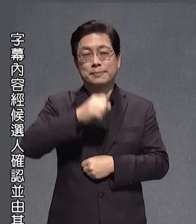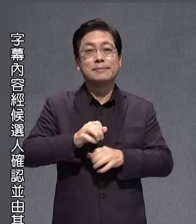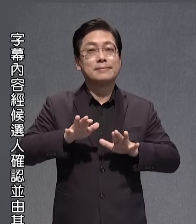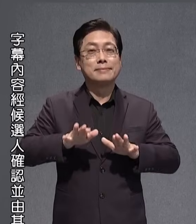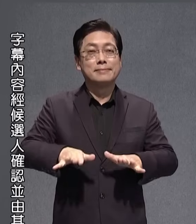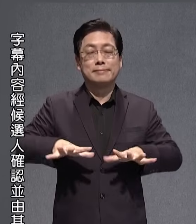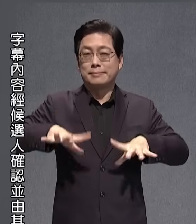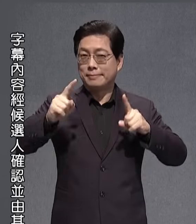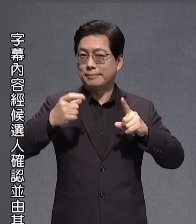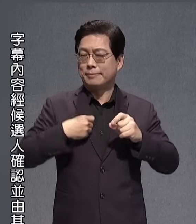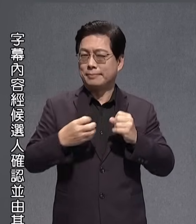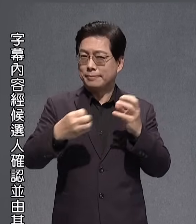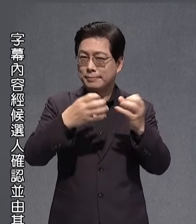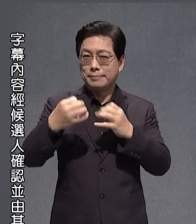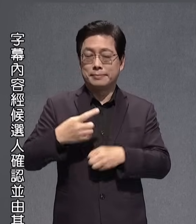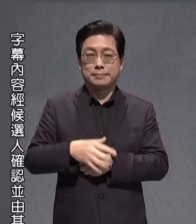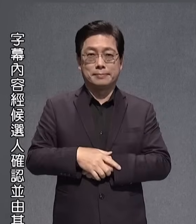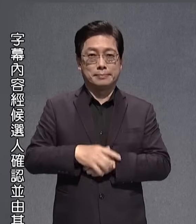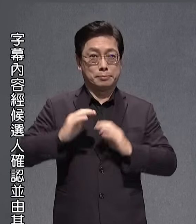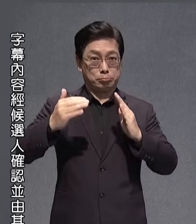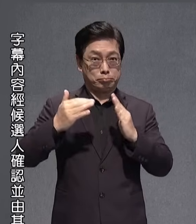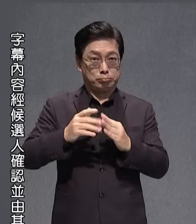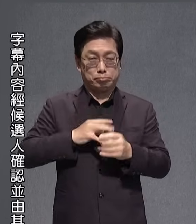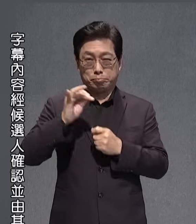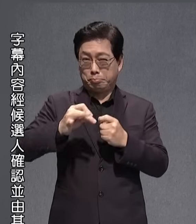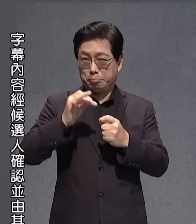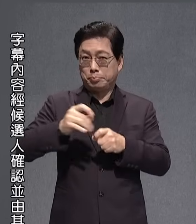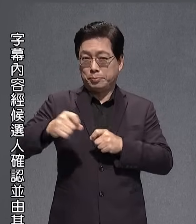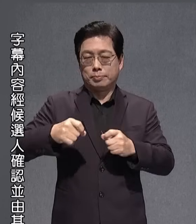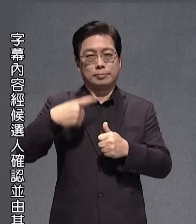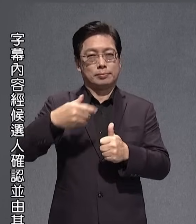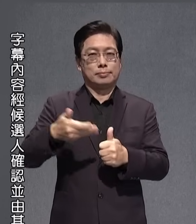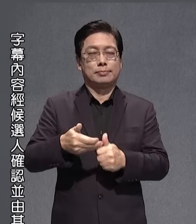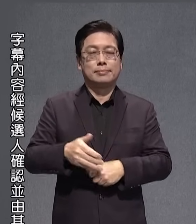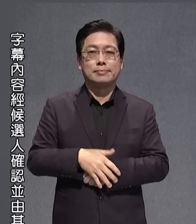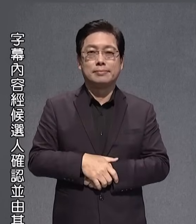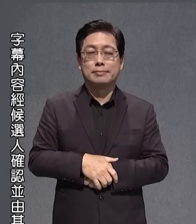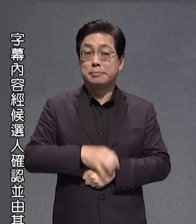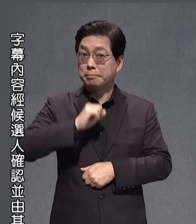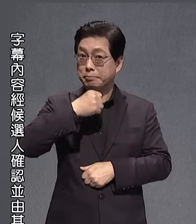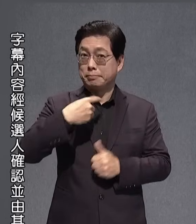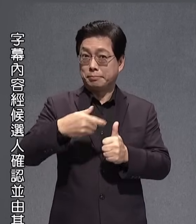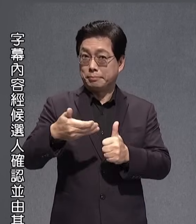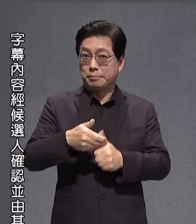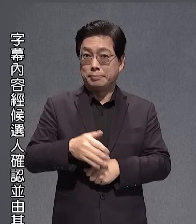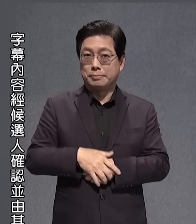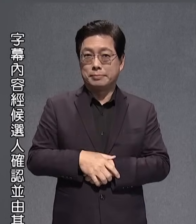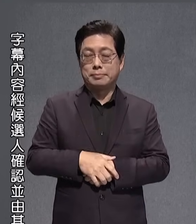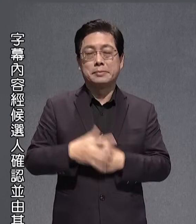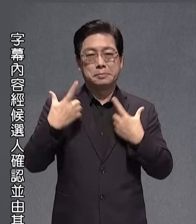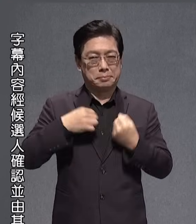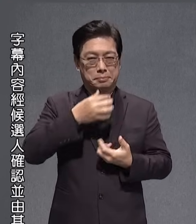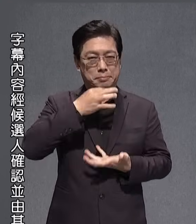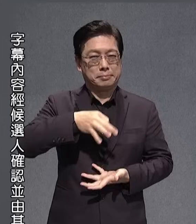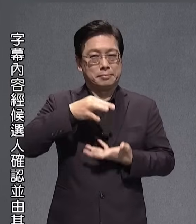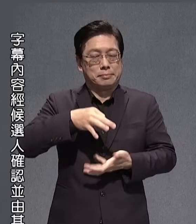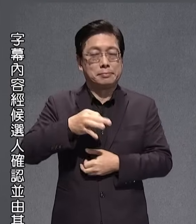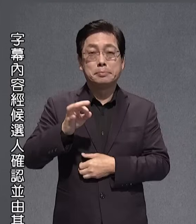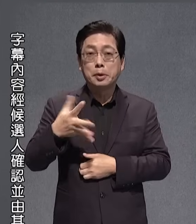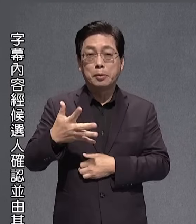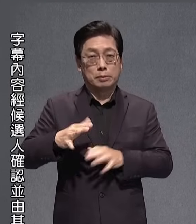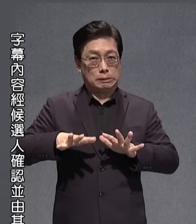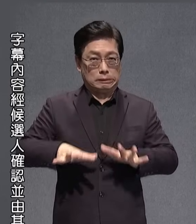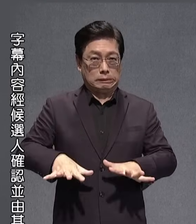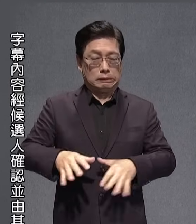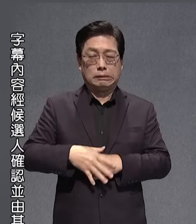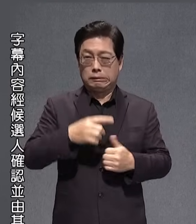今天首先要来讨论一个国家百年大计，教育。台湾的教育是令人担心的，因为当前的